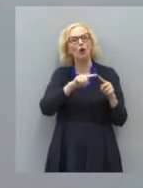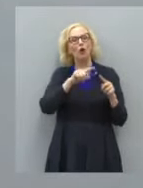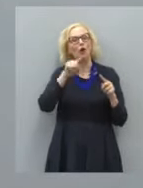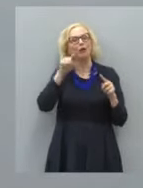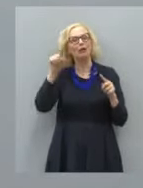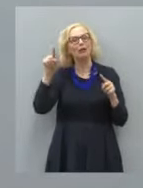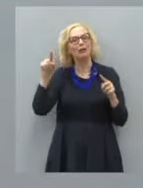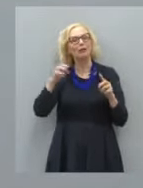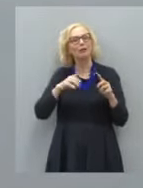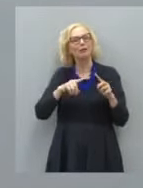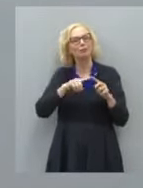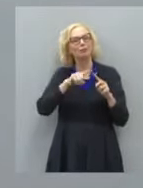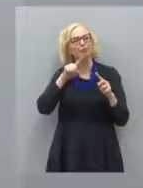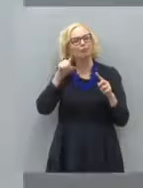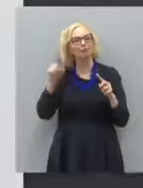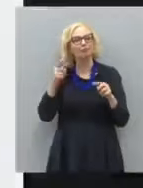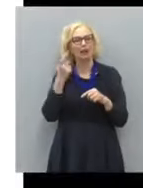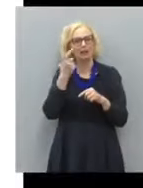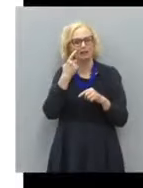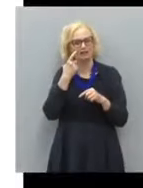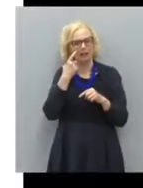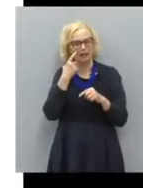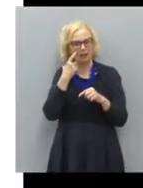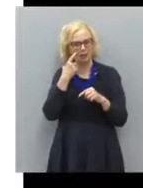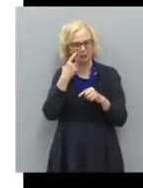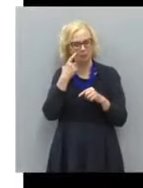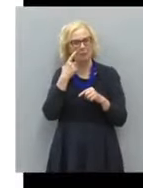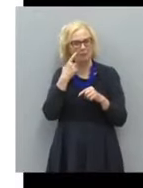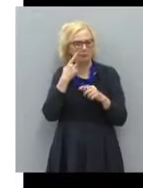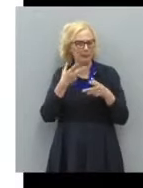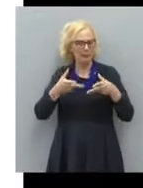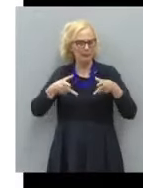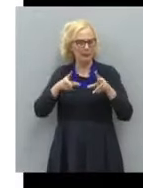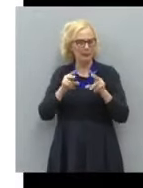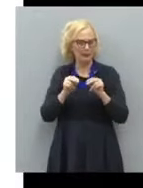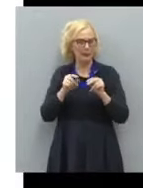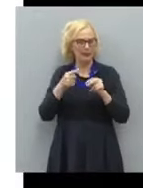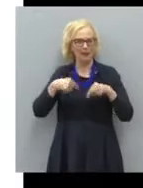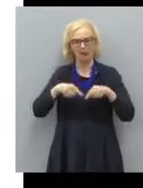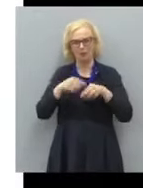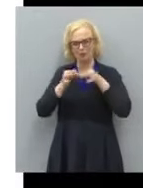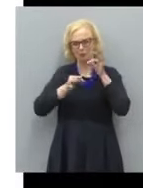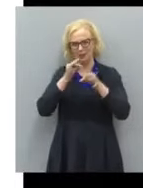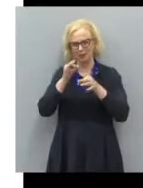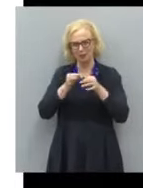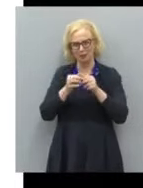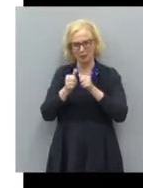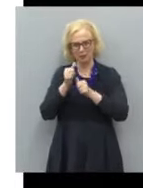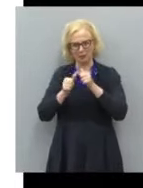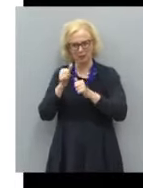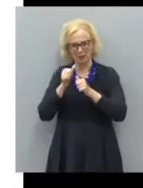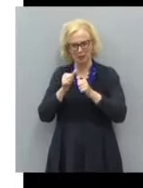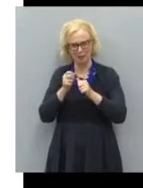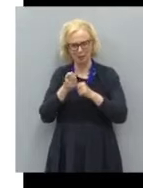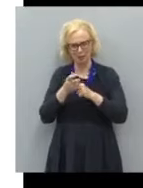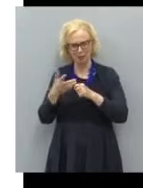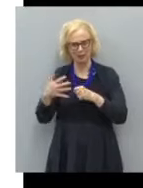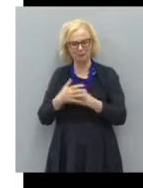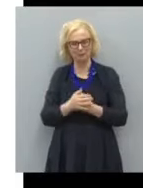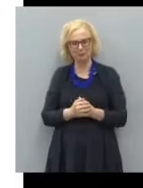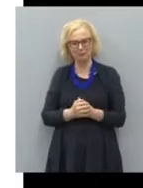generazione del pil non fa altro che replicare e quanto abbiamo indicato nella tabella di soli numeri